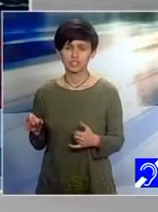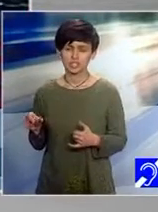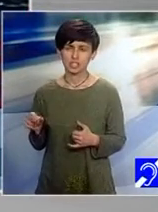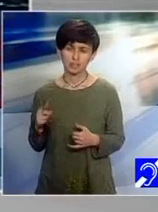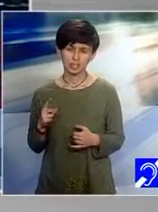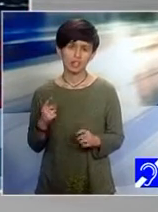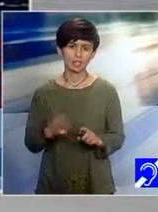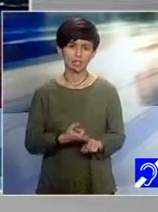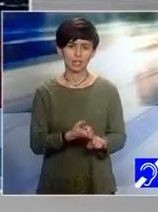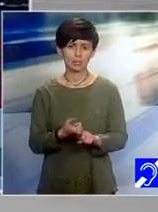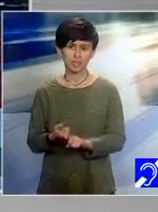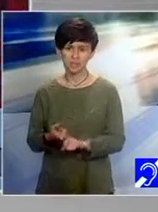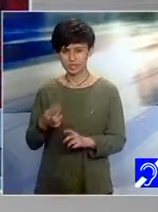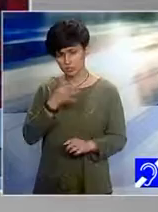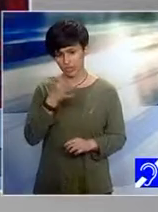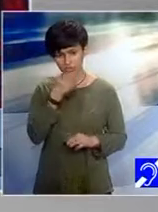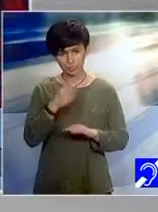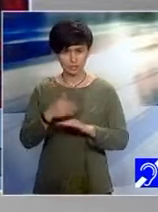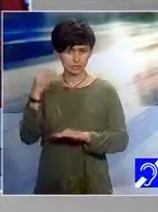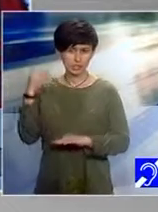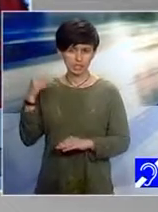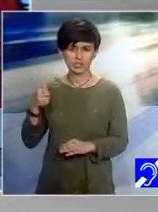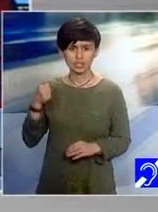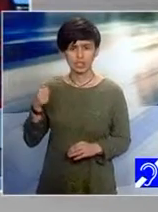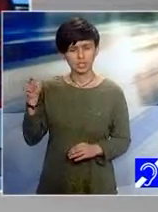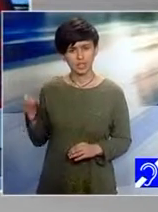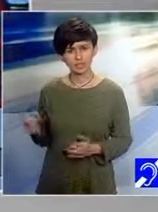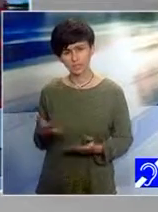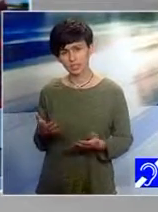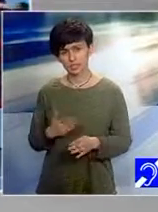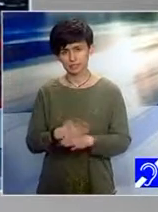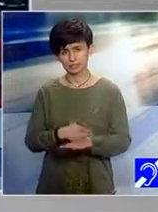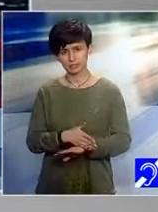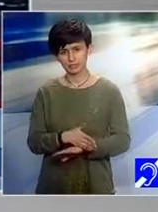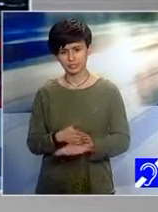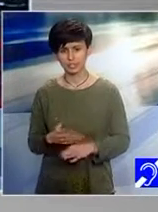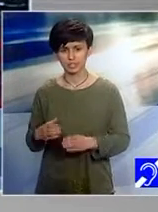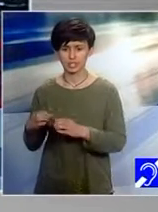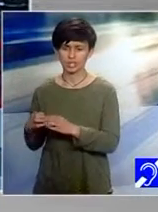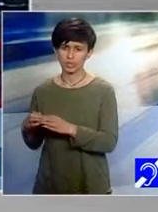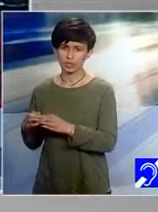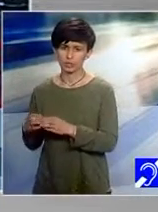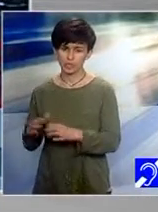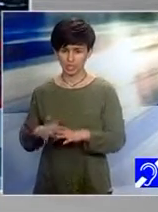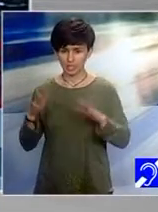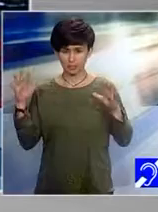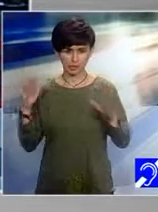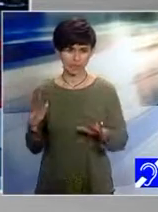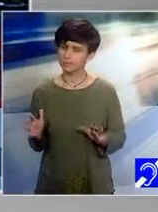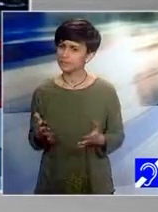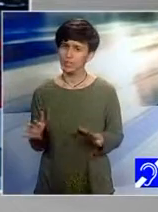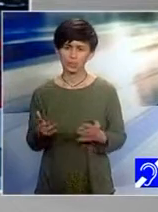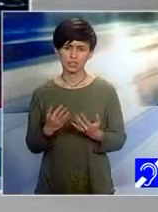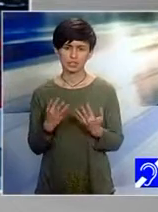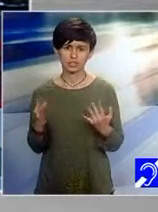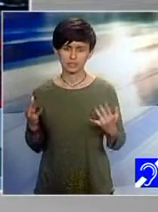am zis mai înainte, de acei armeni care fac parte din marea comunitate, exact. Oricât de numeric, oricât